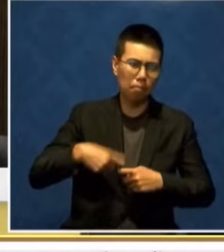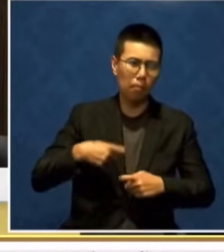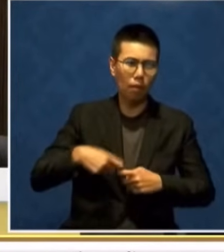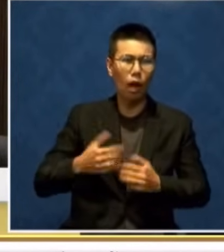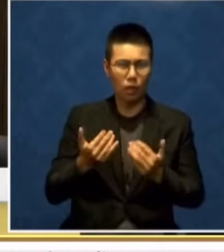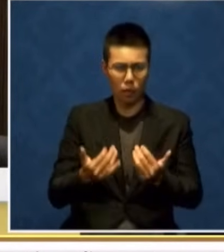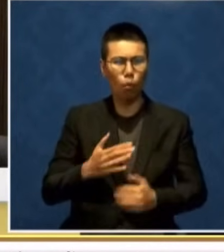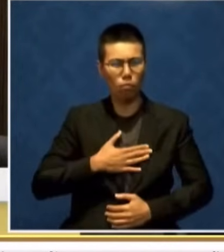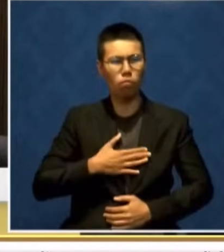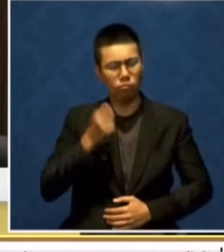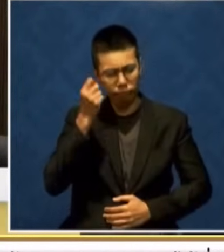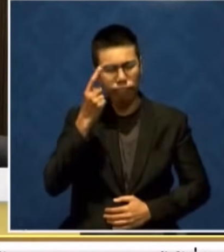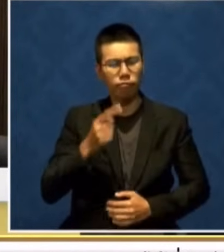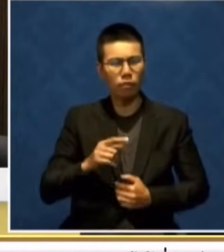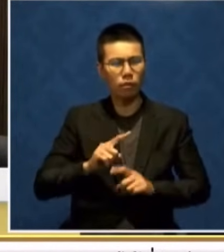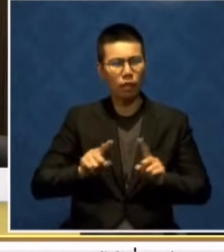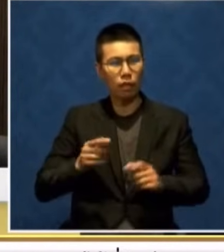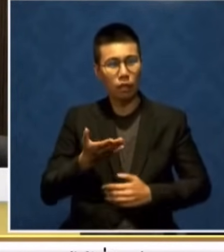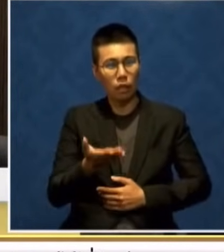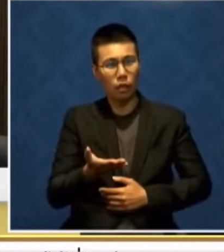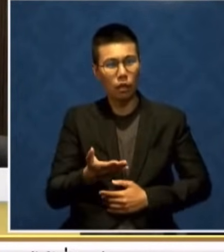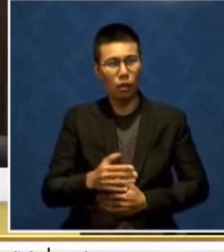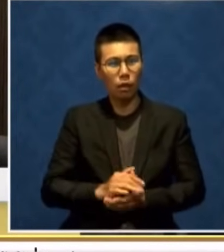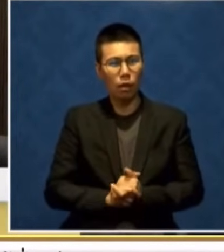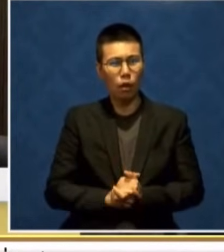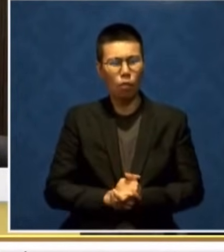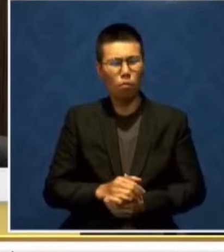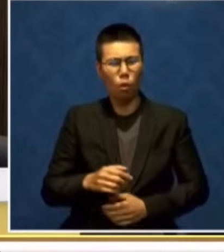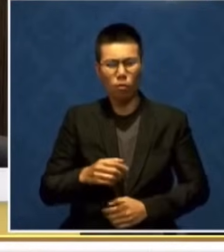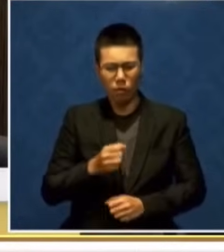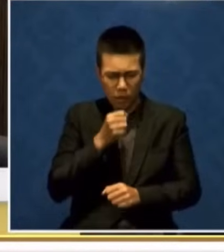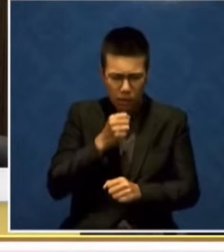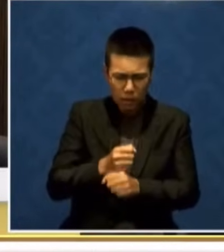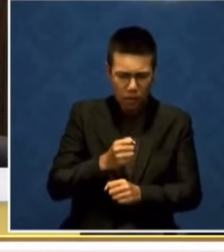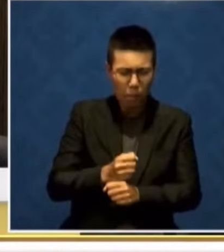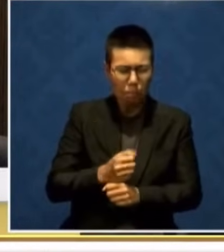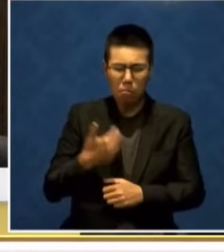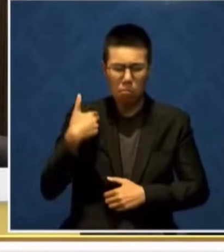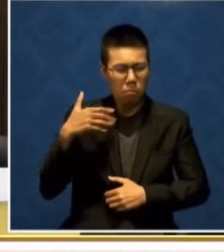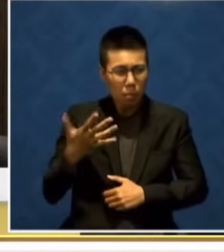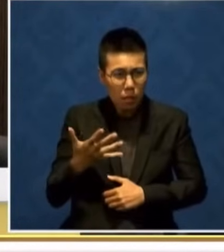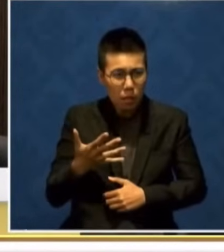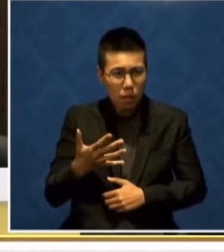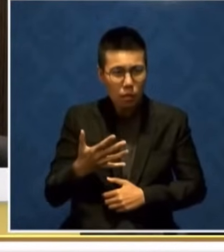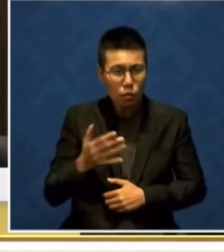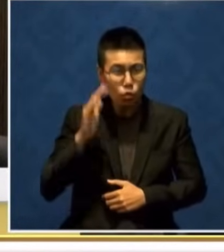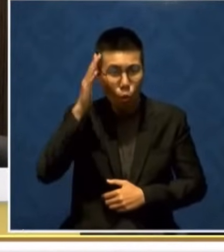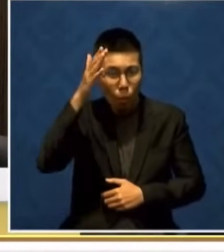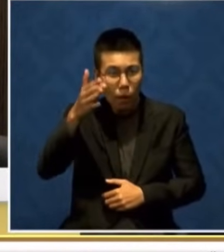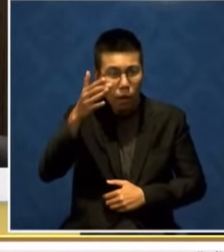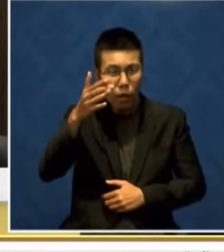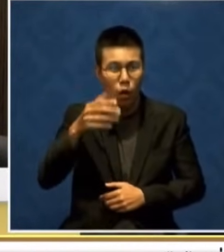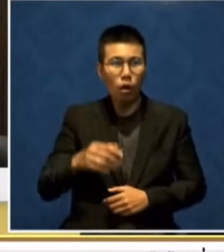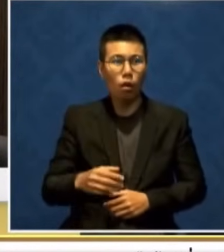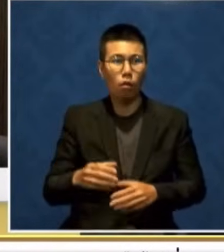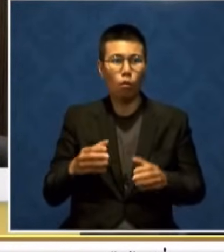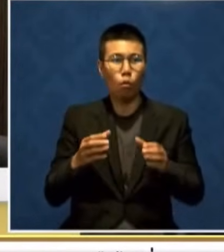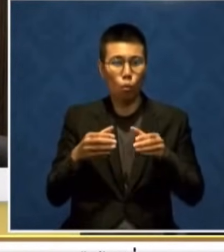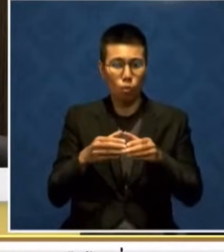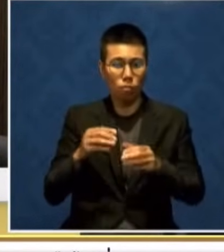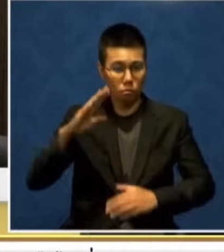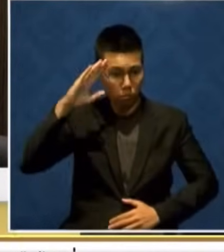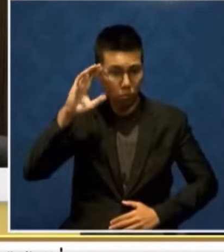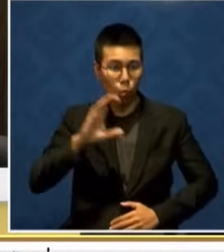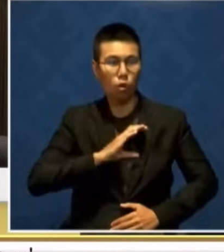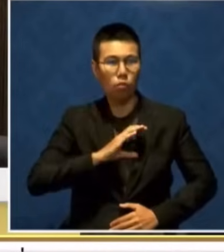ใจแต่ถ้าท่านไม่ลงมือทำอะไรเลยองค์กรตำรวจมันก็จะอยู่ในสภาพ